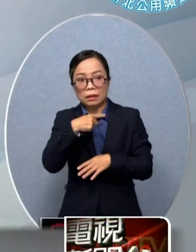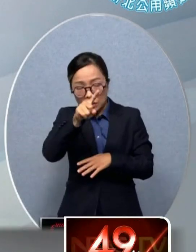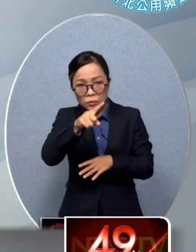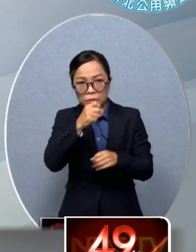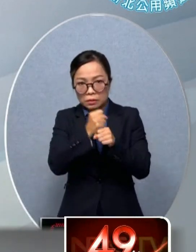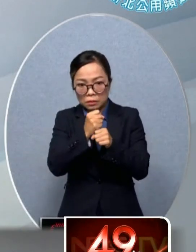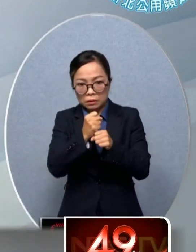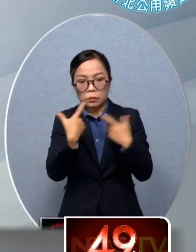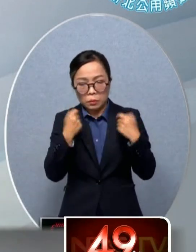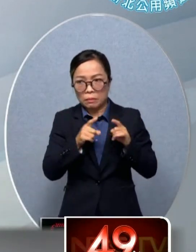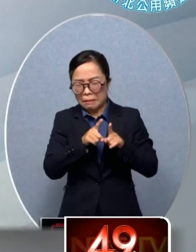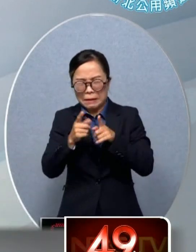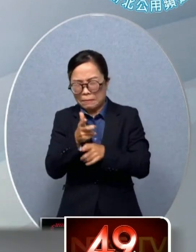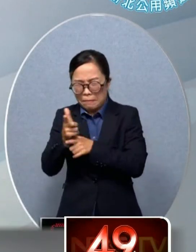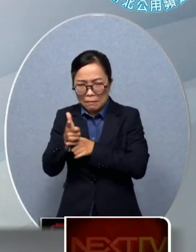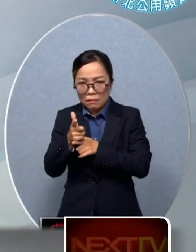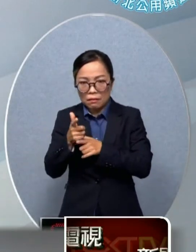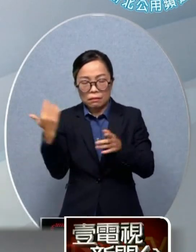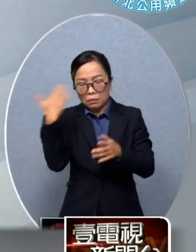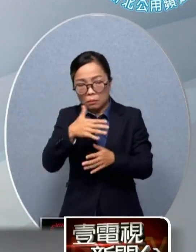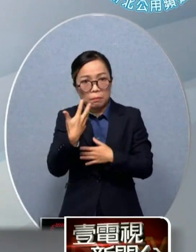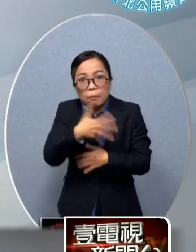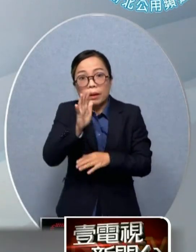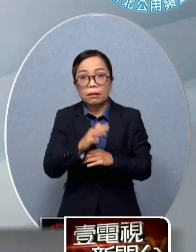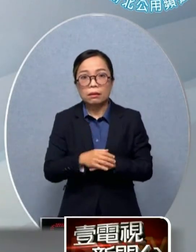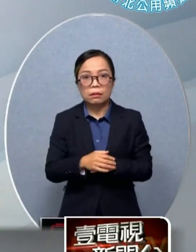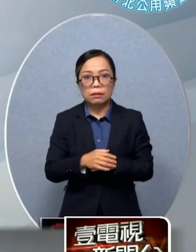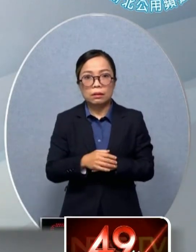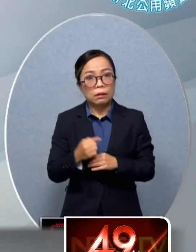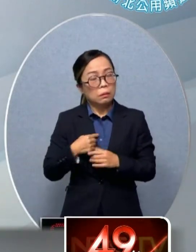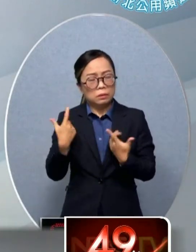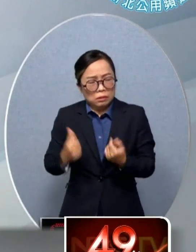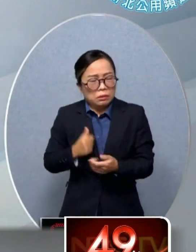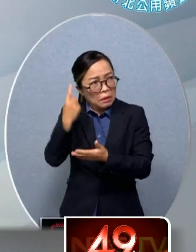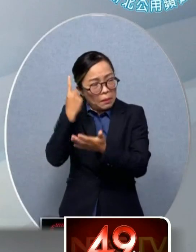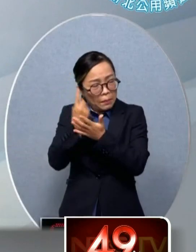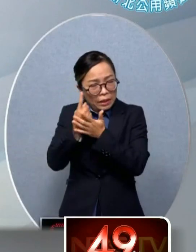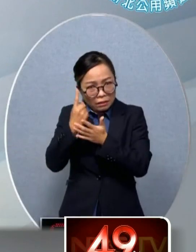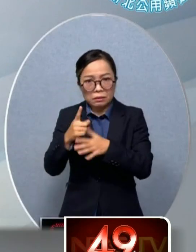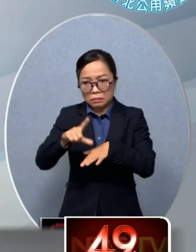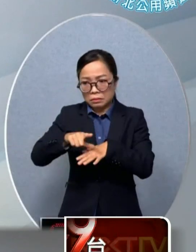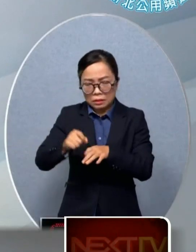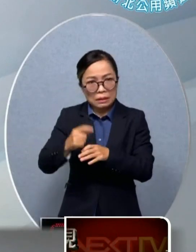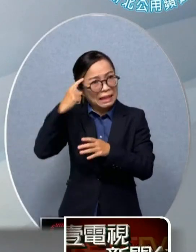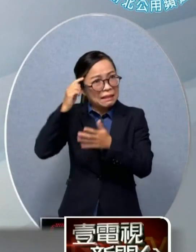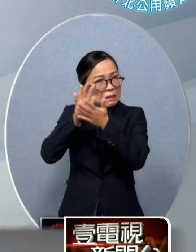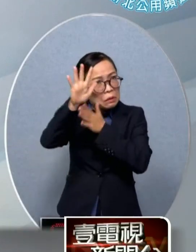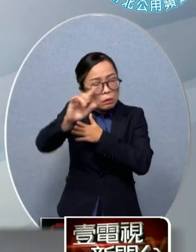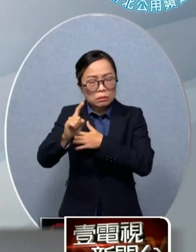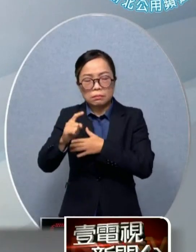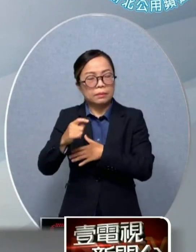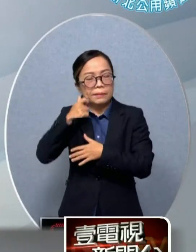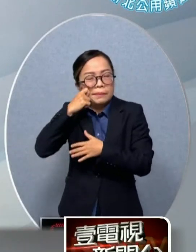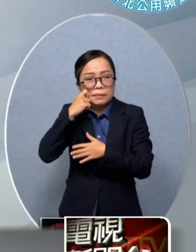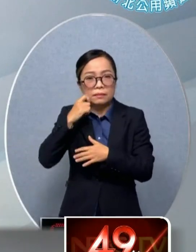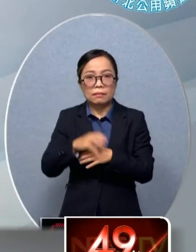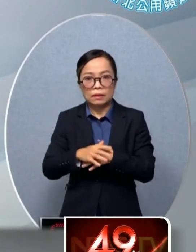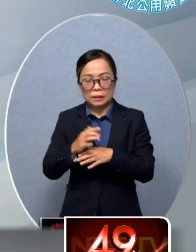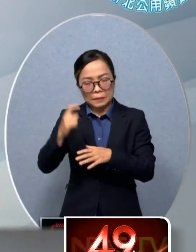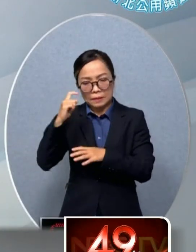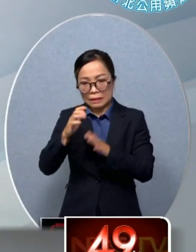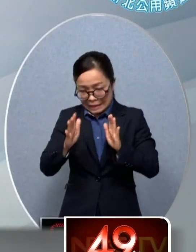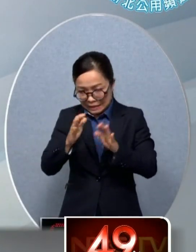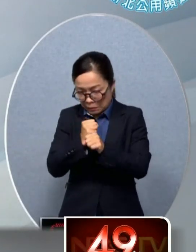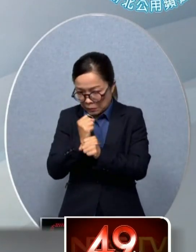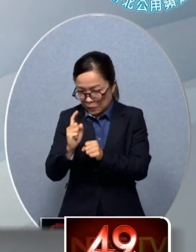跟我站在一块走了，我就是这样子每天活在当下，好好的去承担我